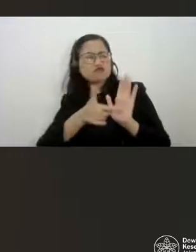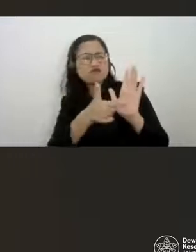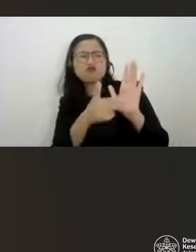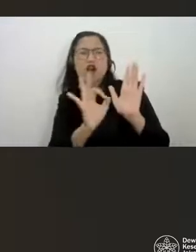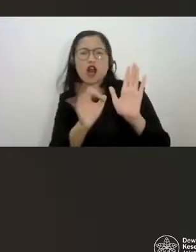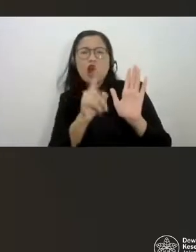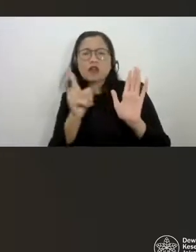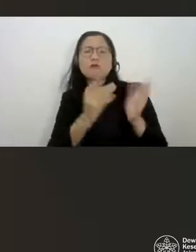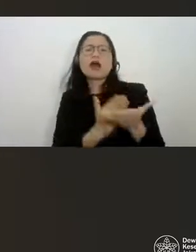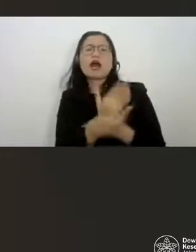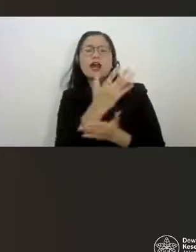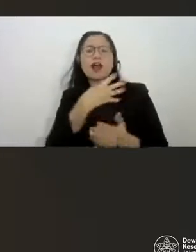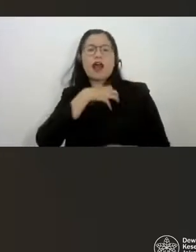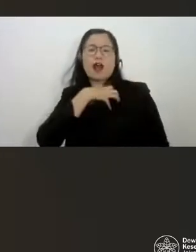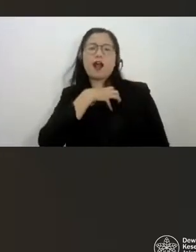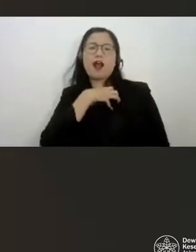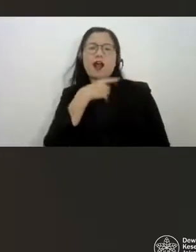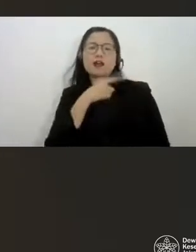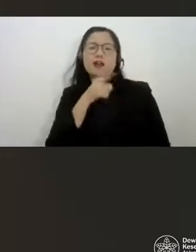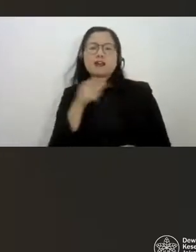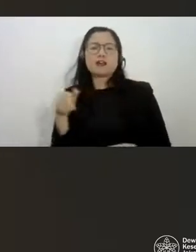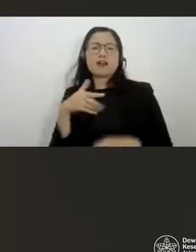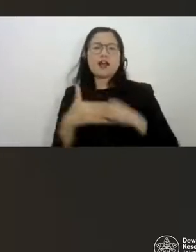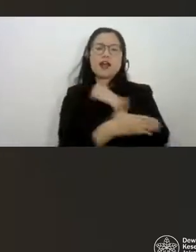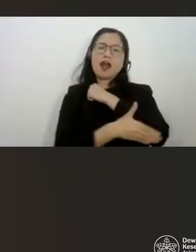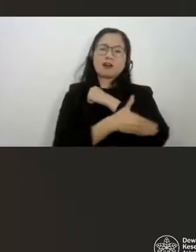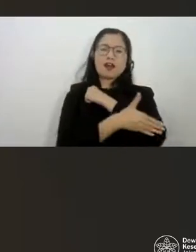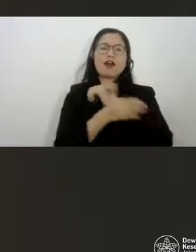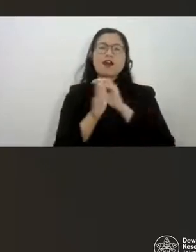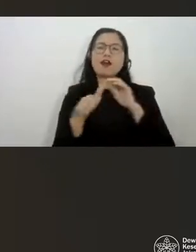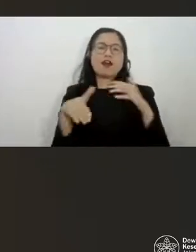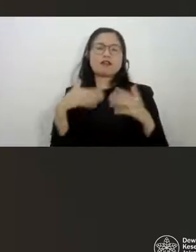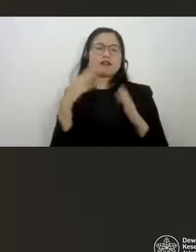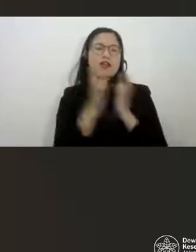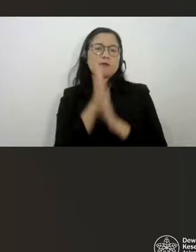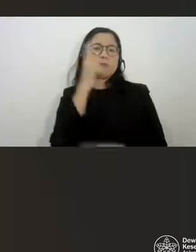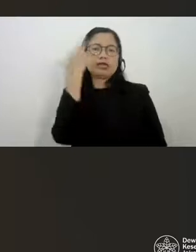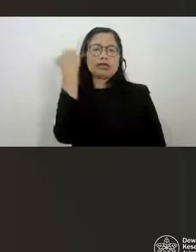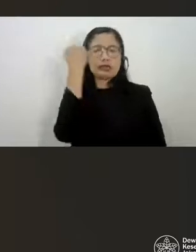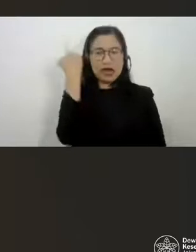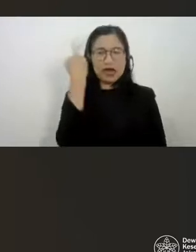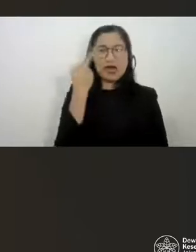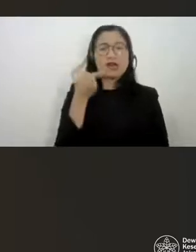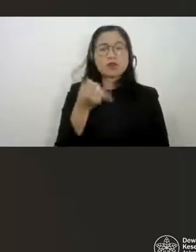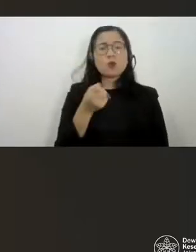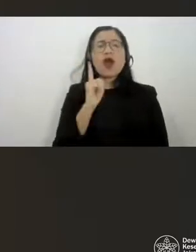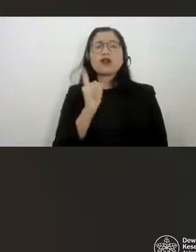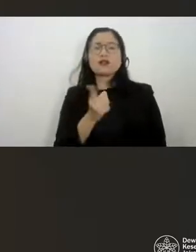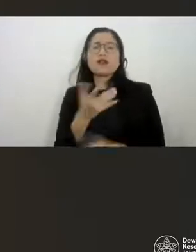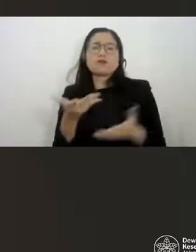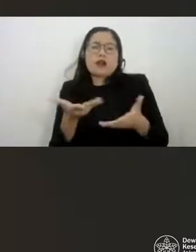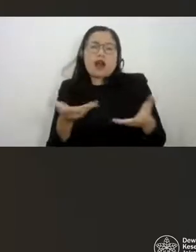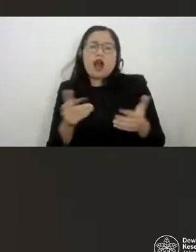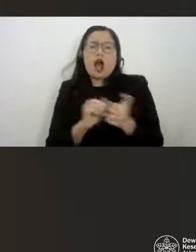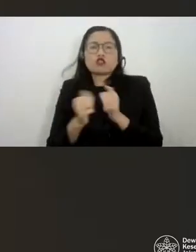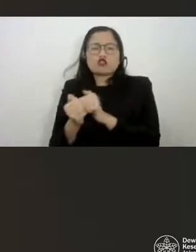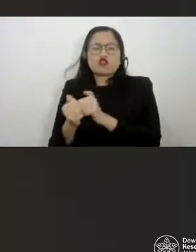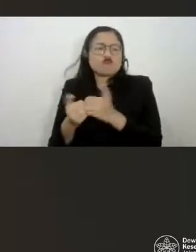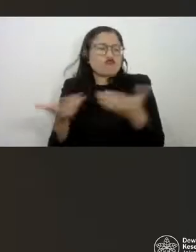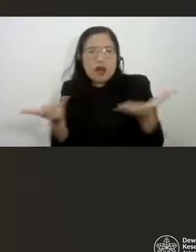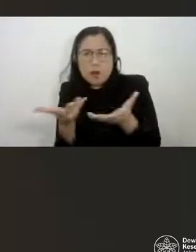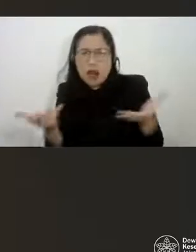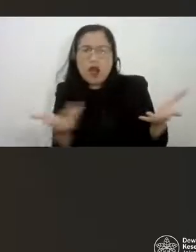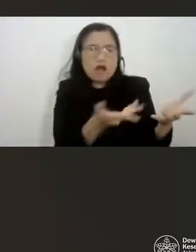tindakan pelanggaran hak asasi manusia oleh negara dan pemerintah. itu terjadi di mana-mana.